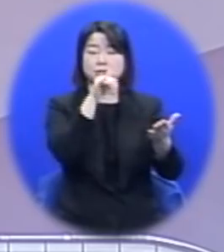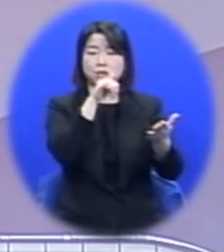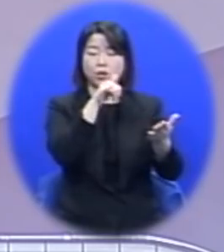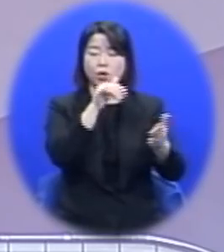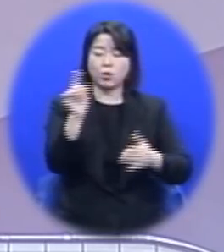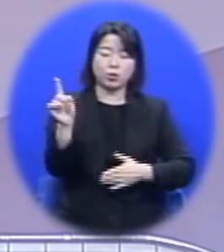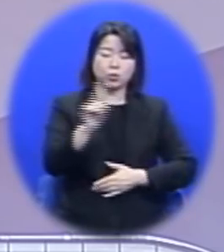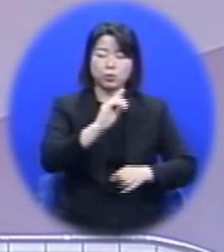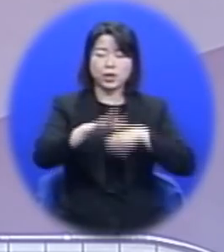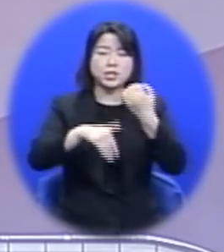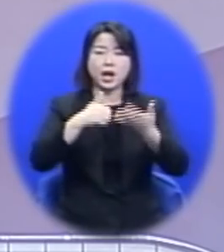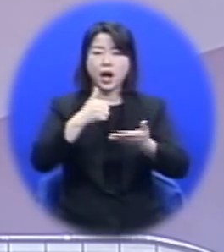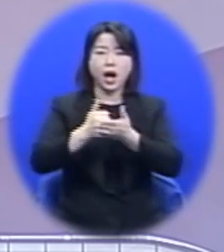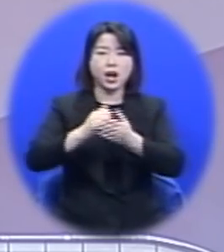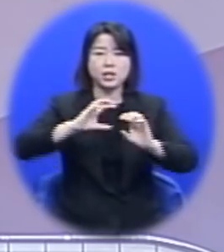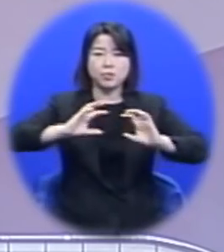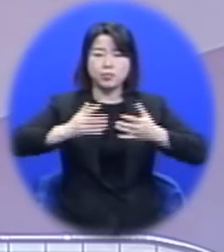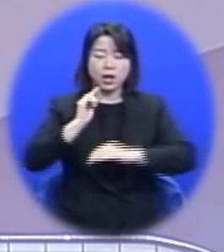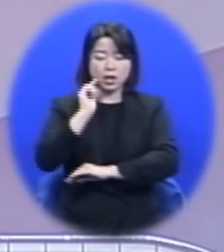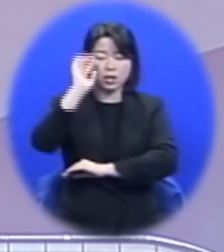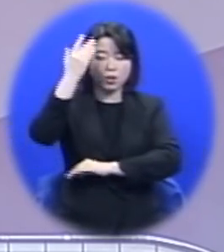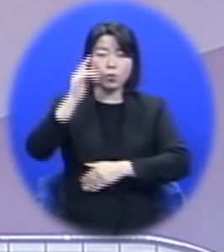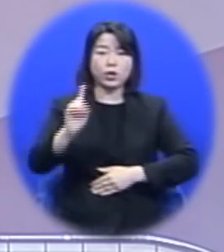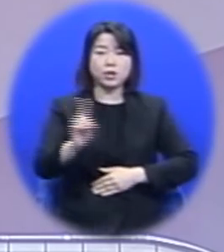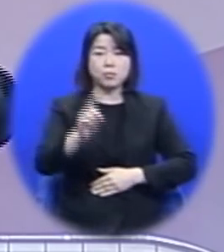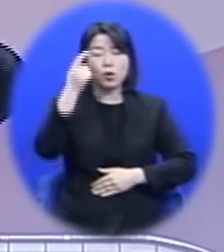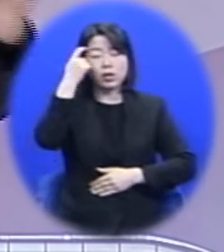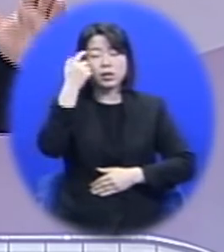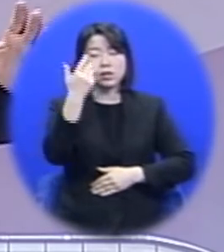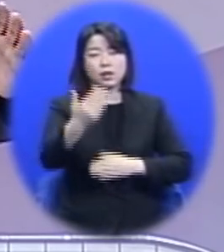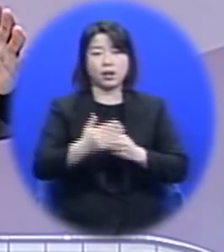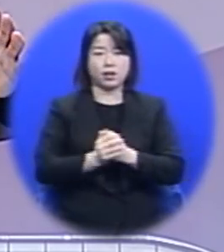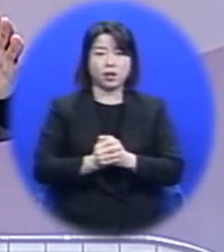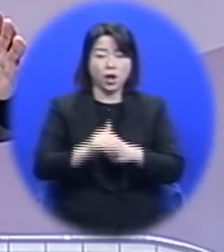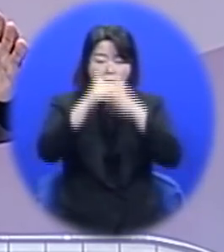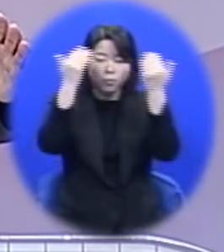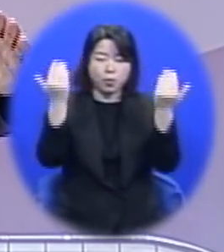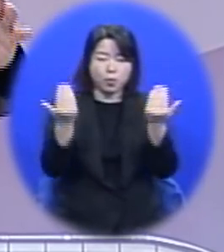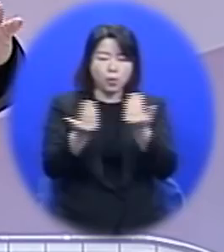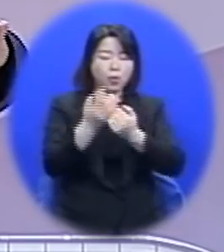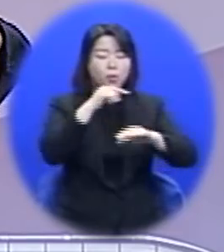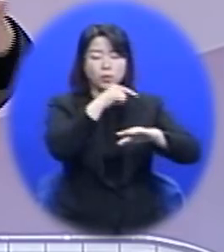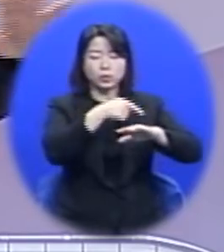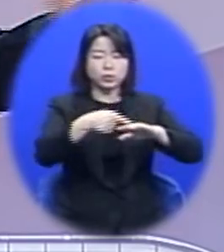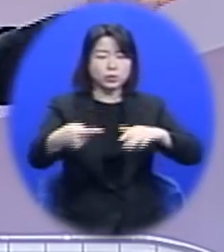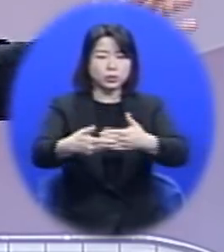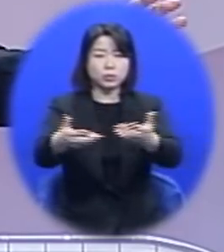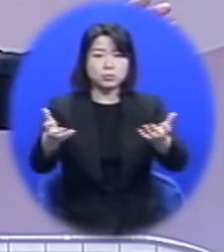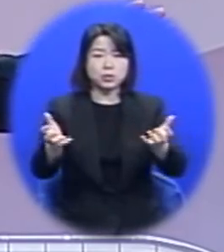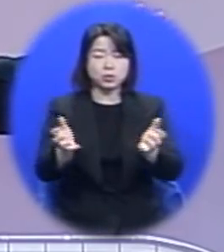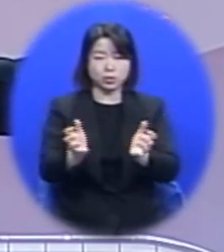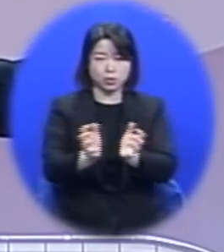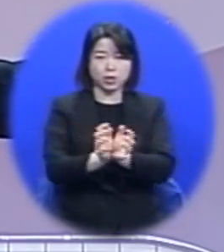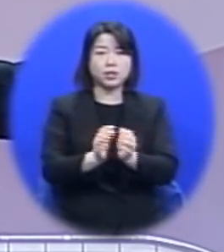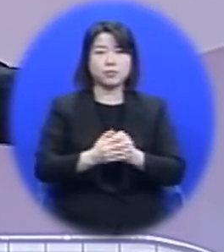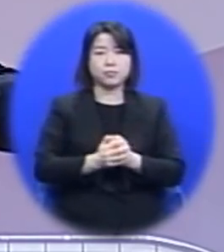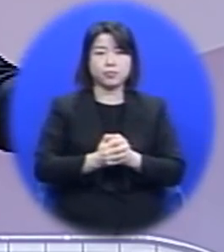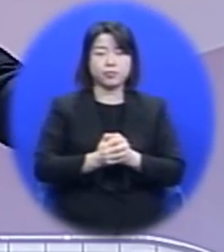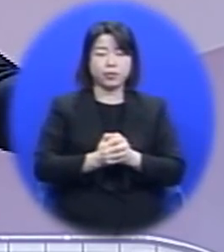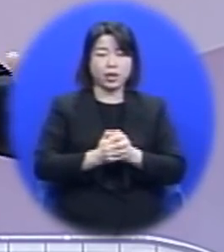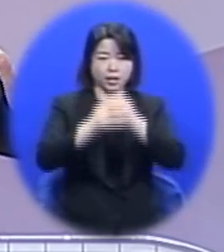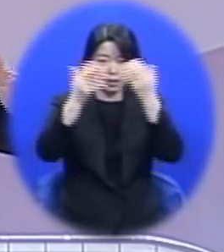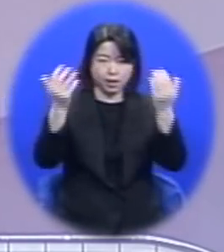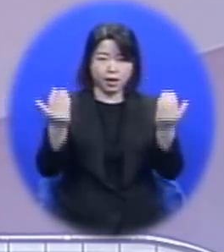하나님의 나라의 영광이 어떤 것일까? 모든 민족이, 전 세계 모든 민족이